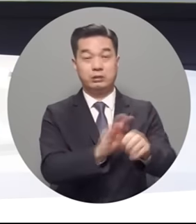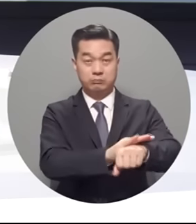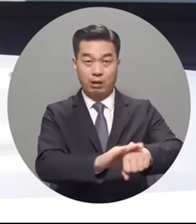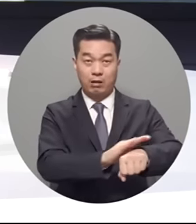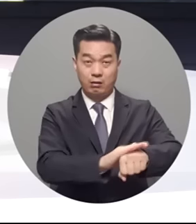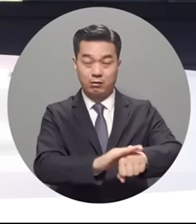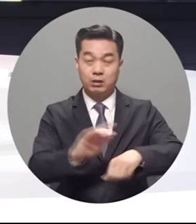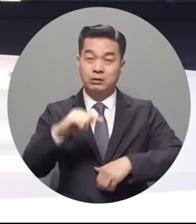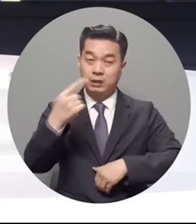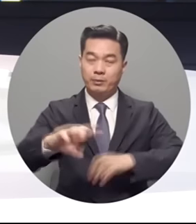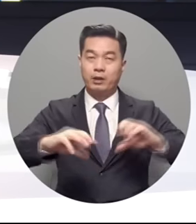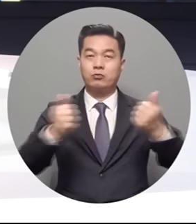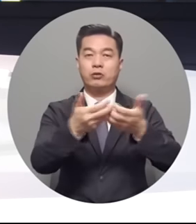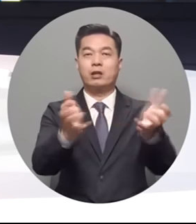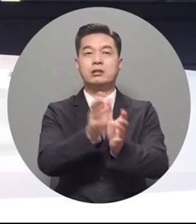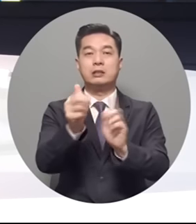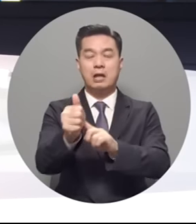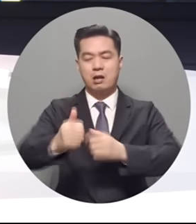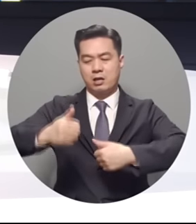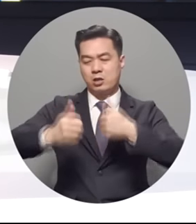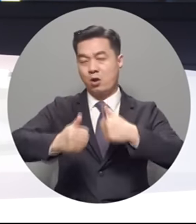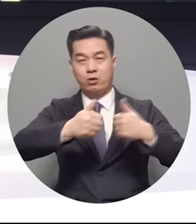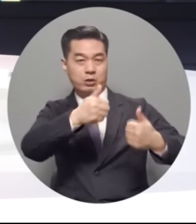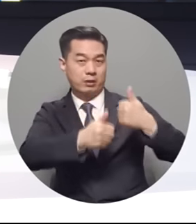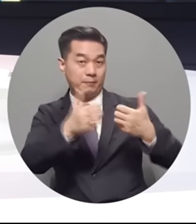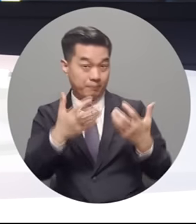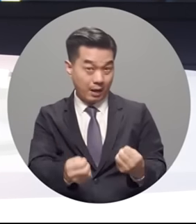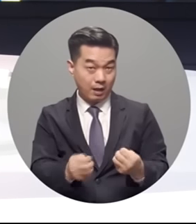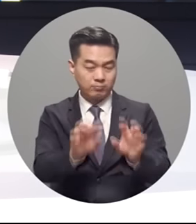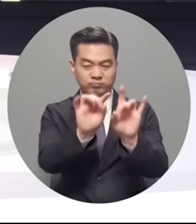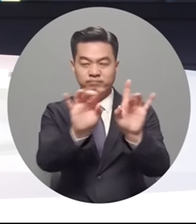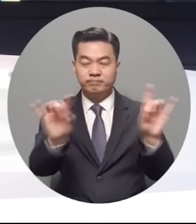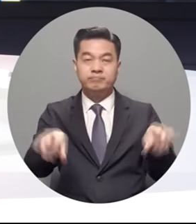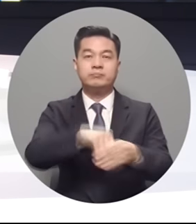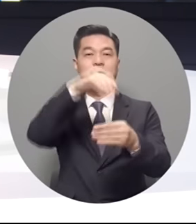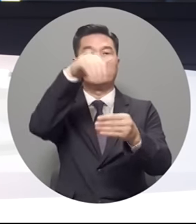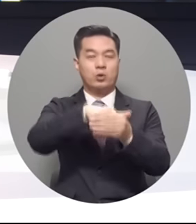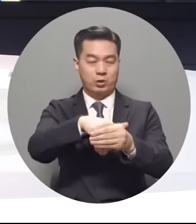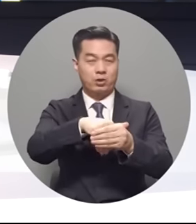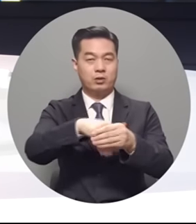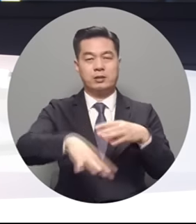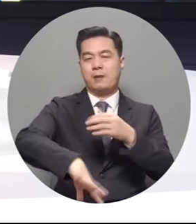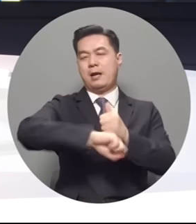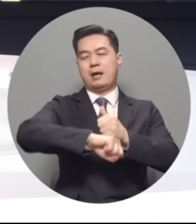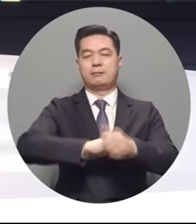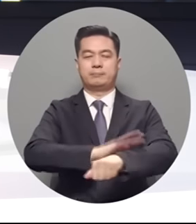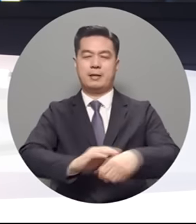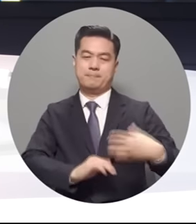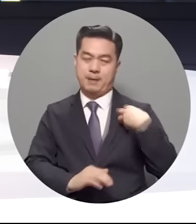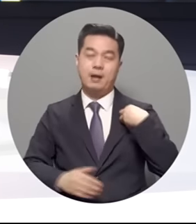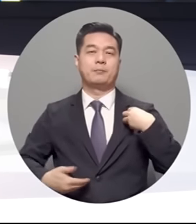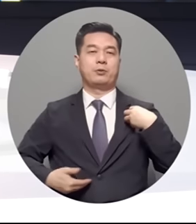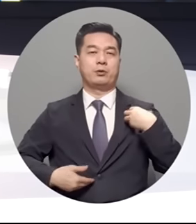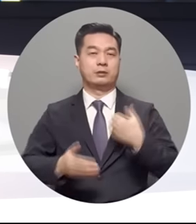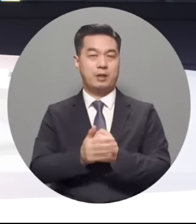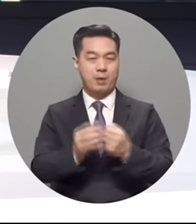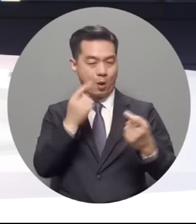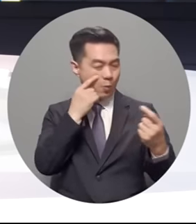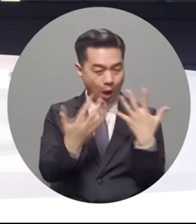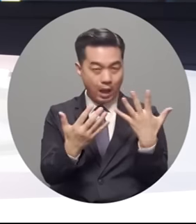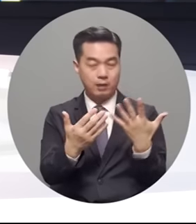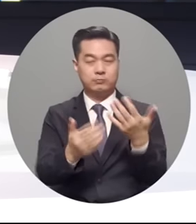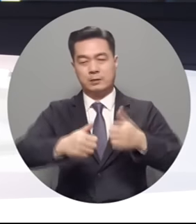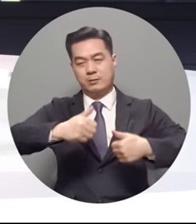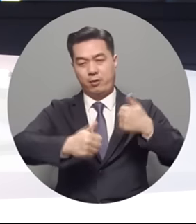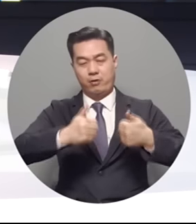국회의장이 되겠다는 중진들 경쟁이 치열한데 저마다 총선에서 드러난 민심을 제대로 반영해야 한다며 선명성 경쟁을